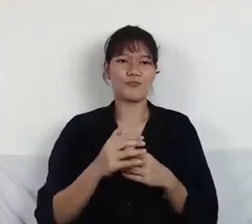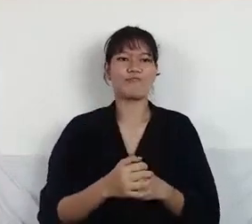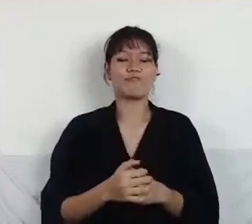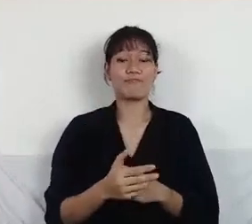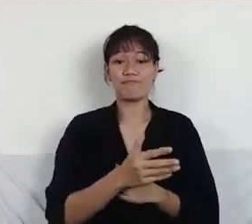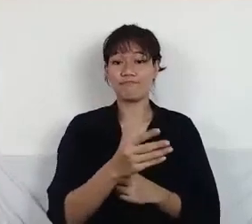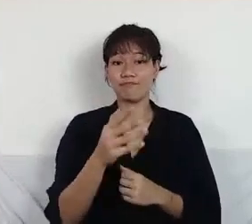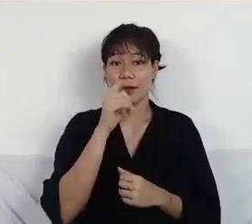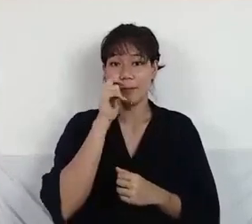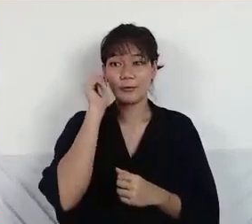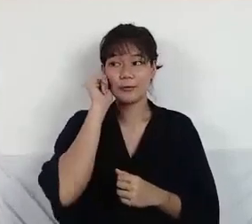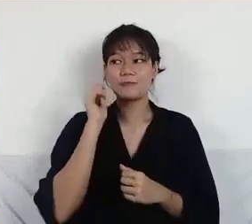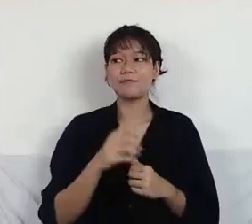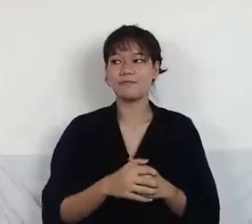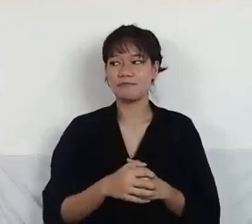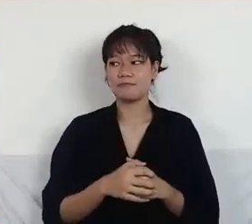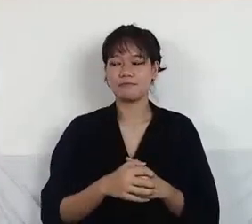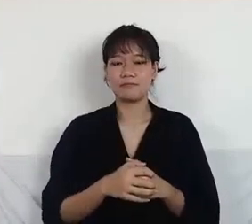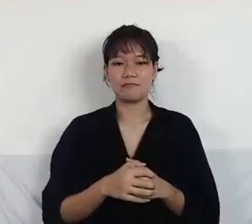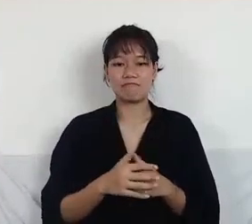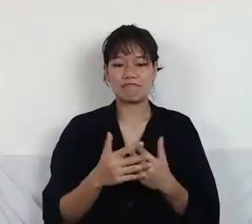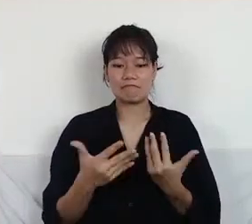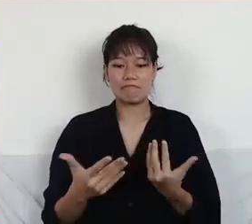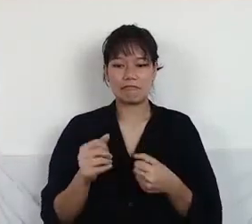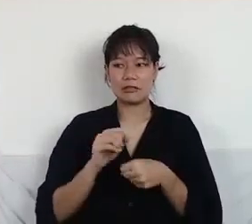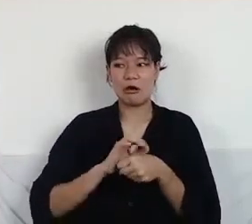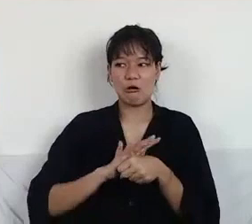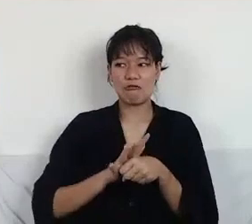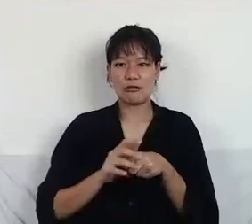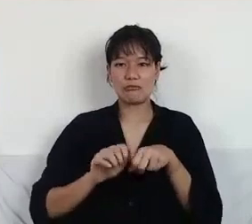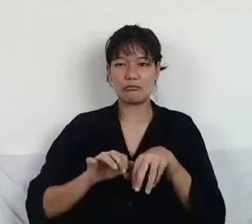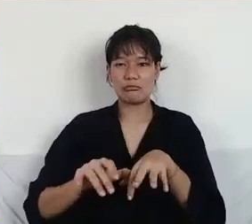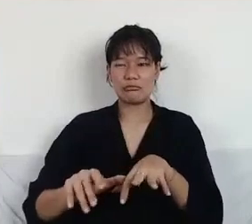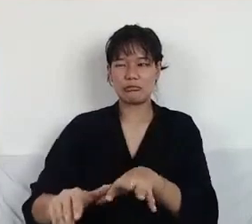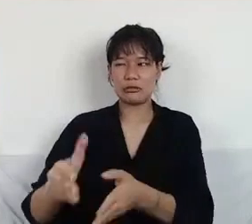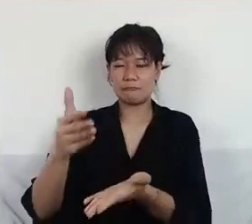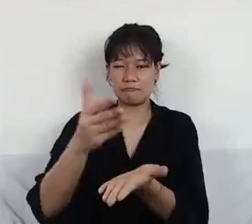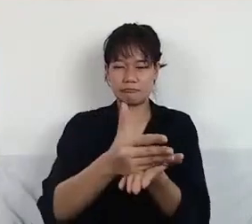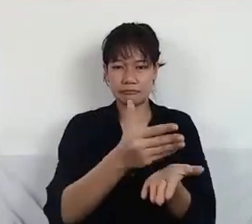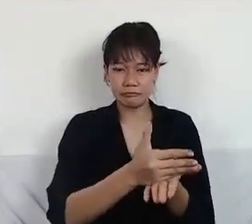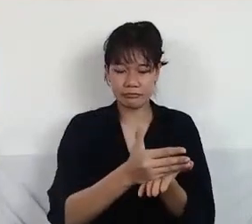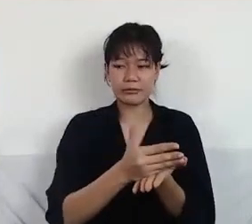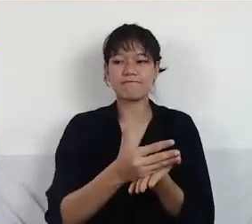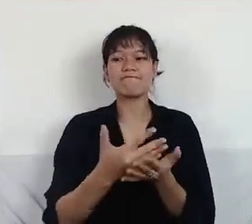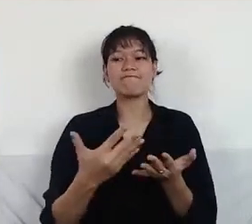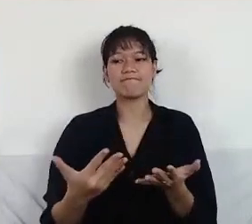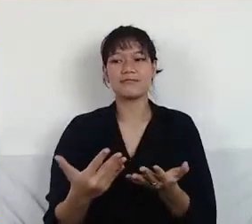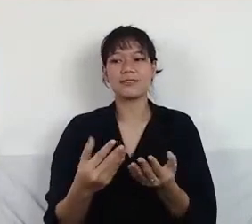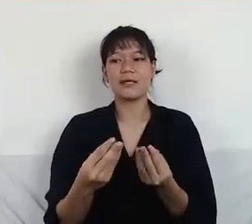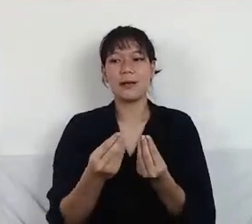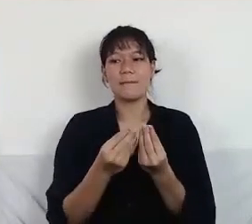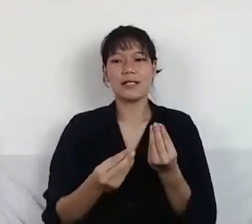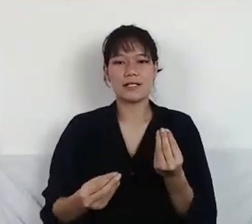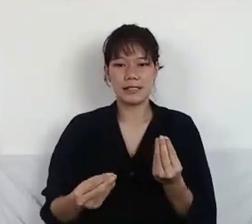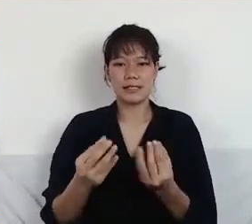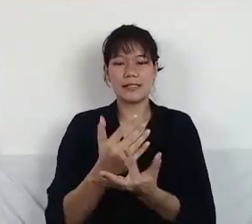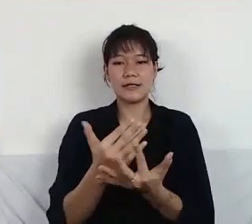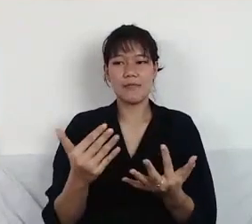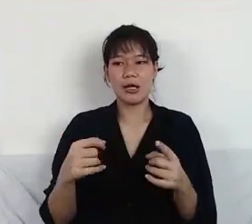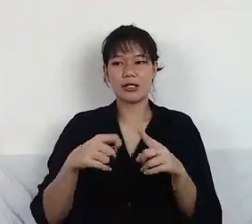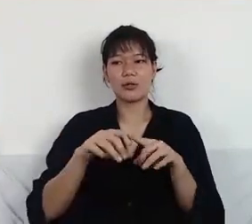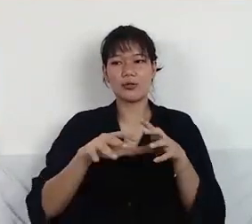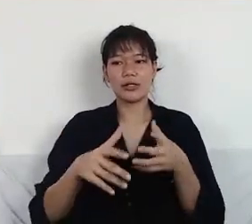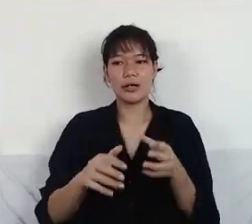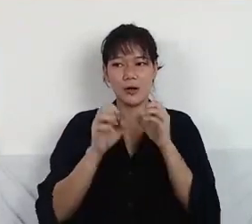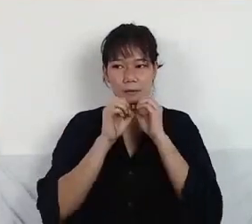Bapak Ibu, untuk mencegah penyebaran penularan COVID-19, Majelis Jemaat GKI Kuitang